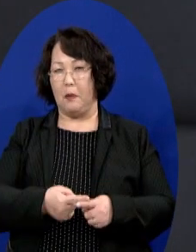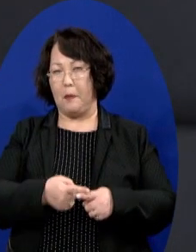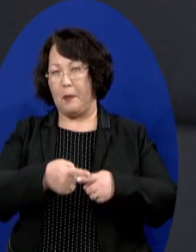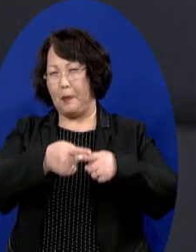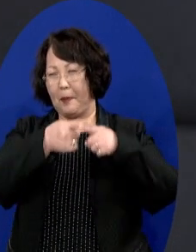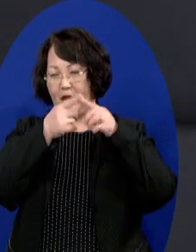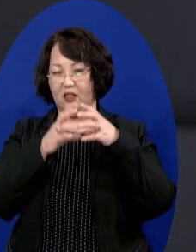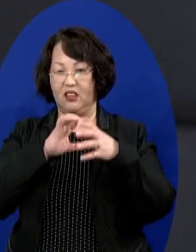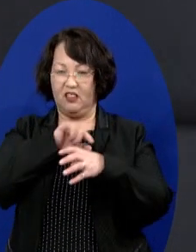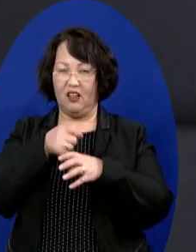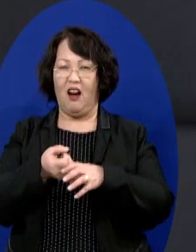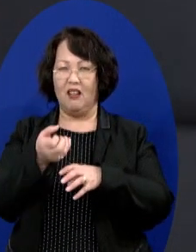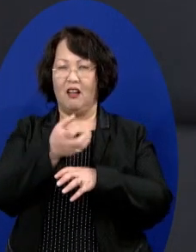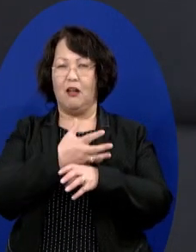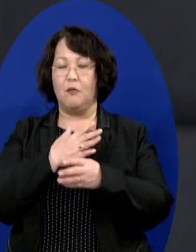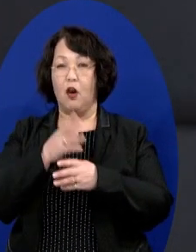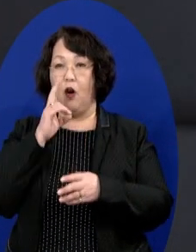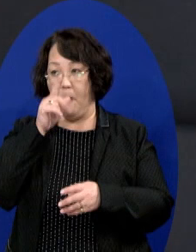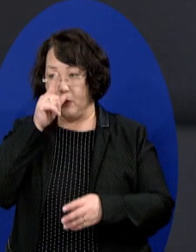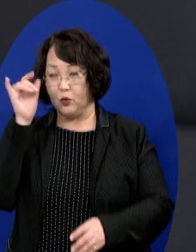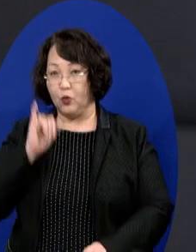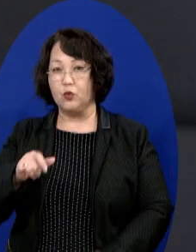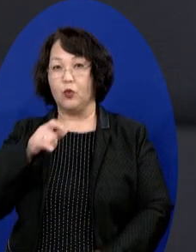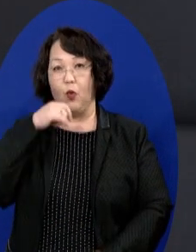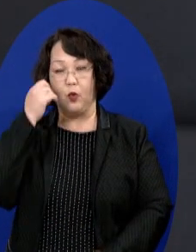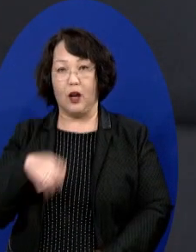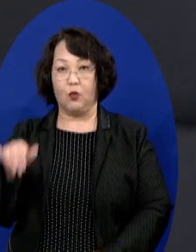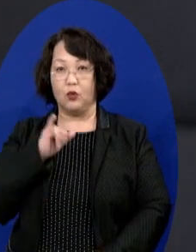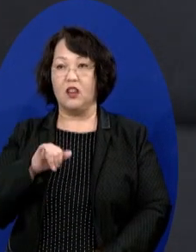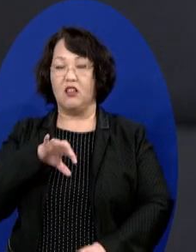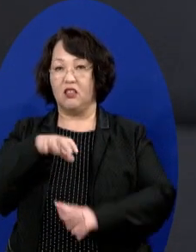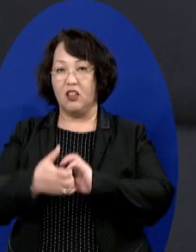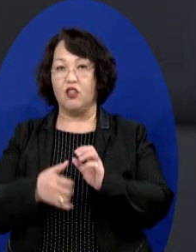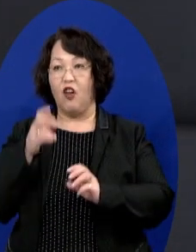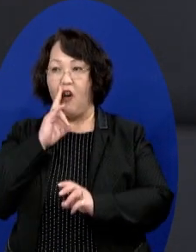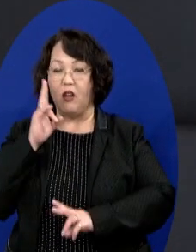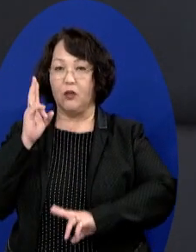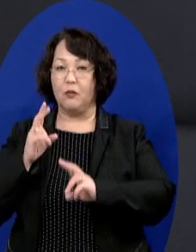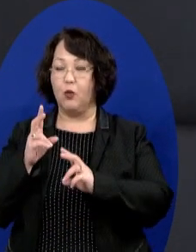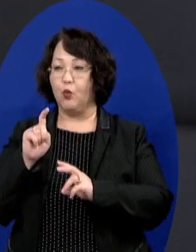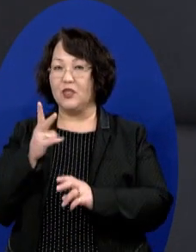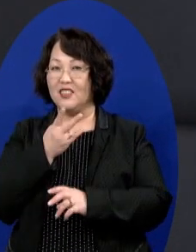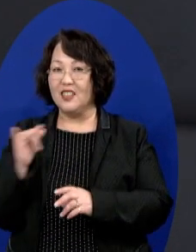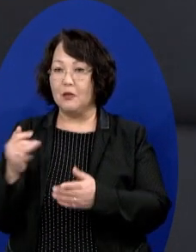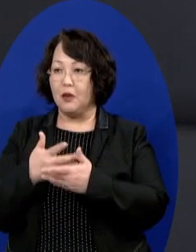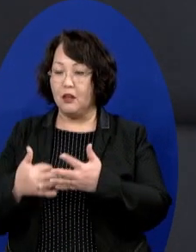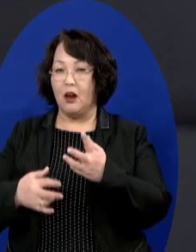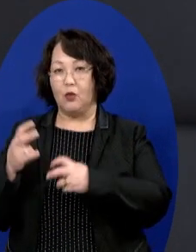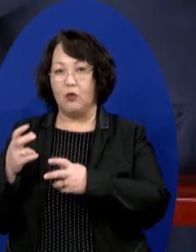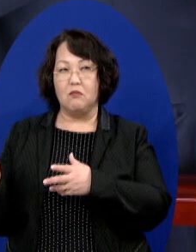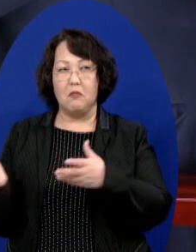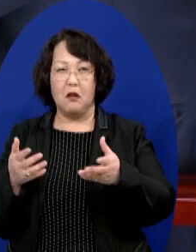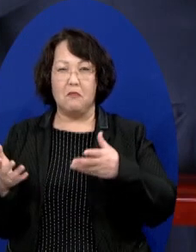явсан. Орос Украин хоёр маань өөрөө бол дэлхийн хүнсний хангамж, хүнсний нийлүүлэлтэд нэлээ том тоглогч хоёр улс